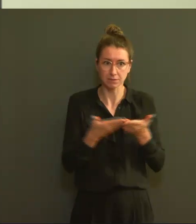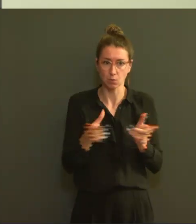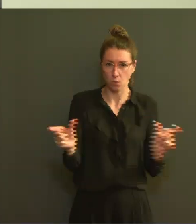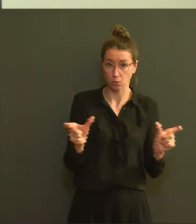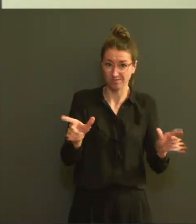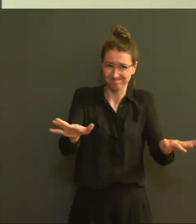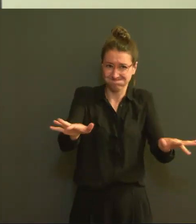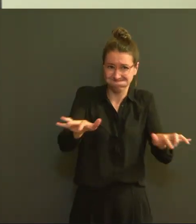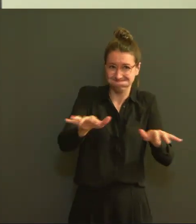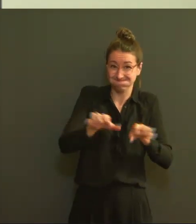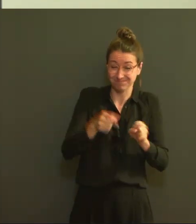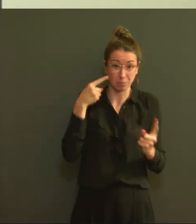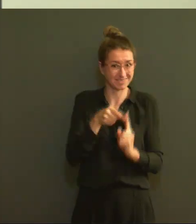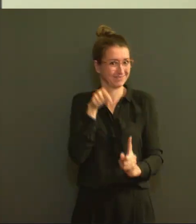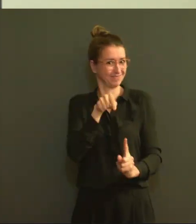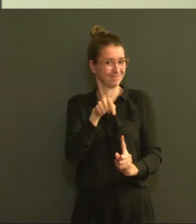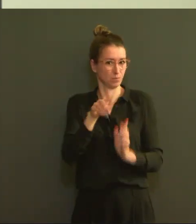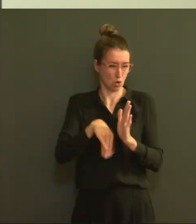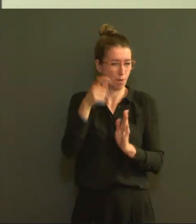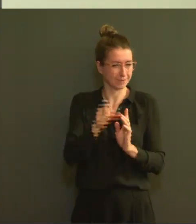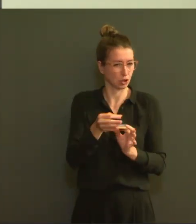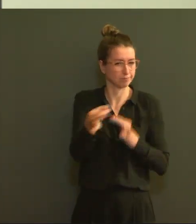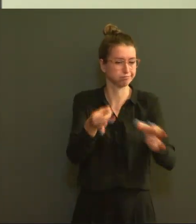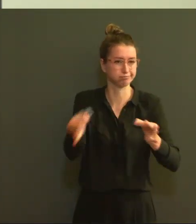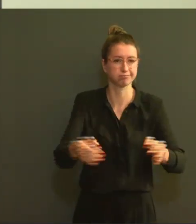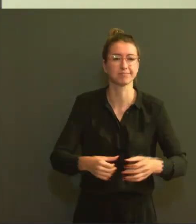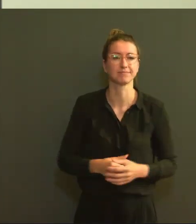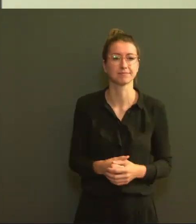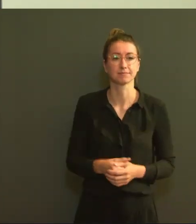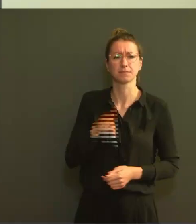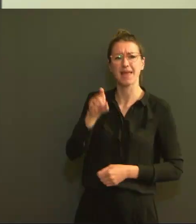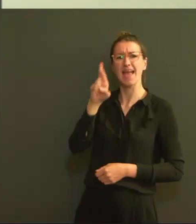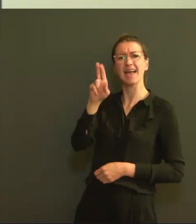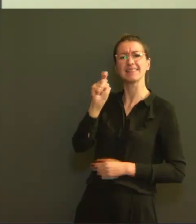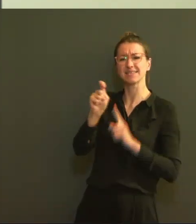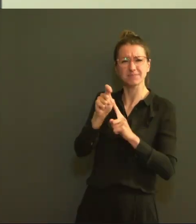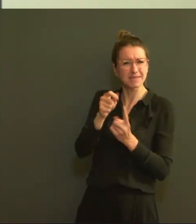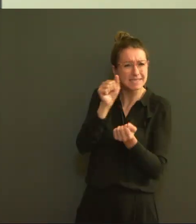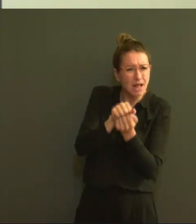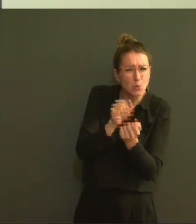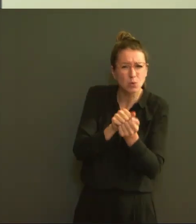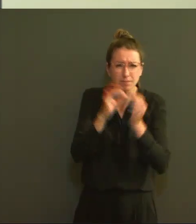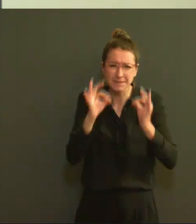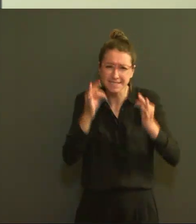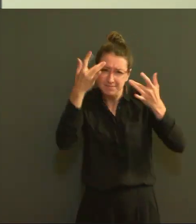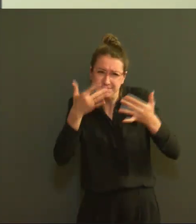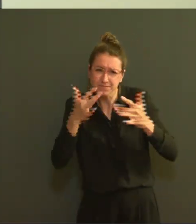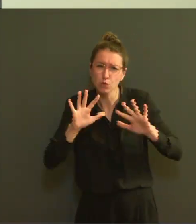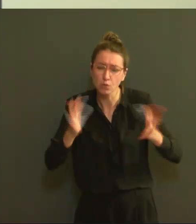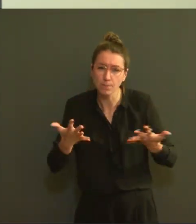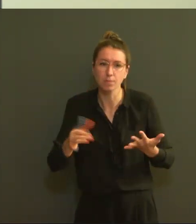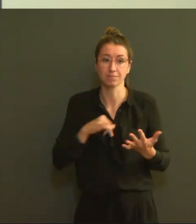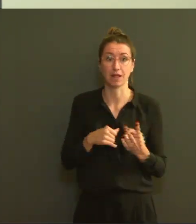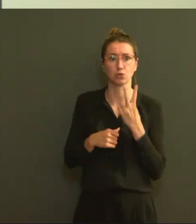Alors ce taux de reproduction RT peut se calculer principalement de 2 manières qui sont complémentaires et